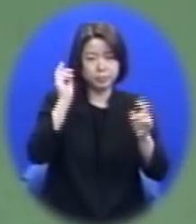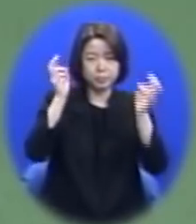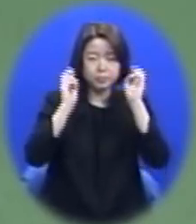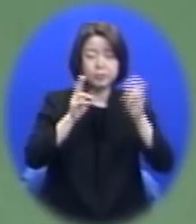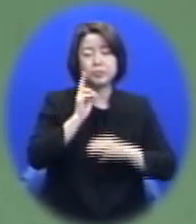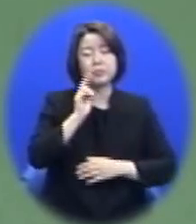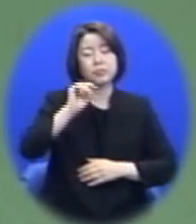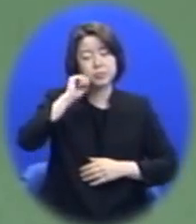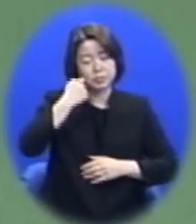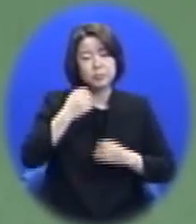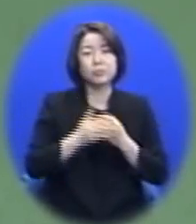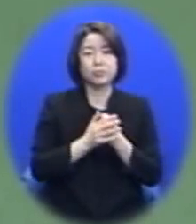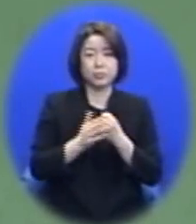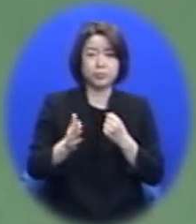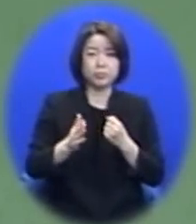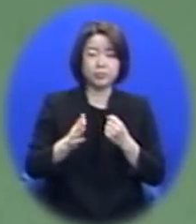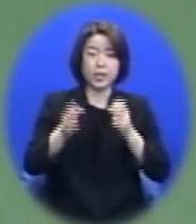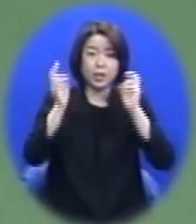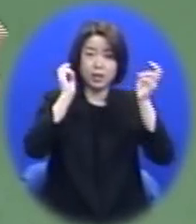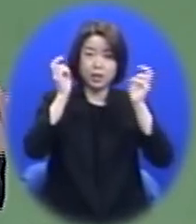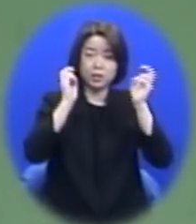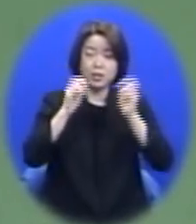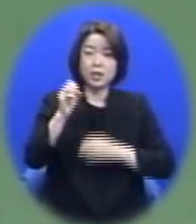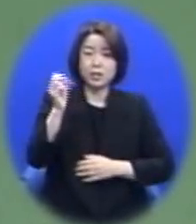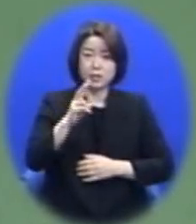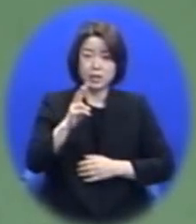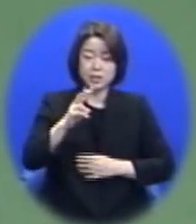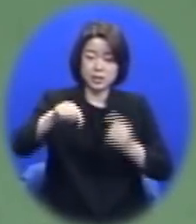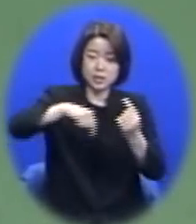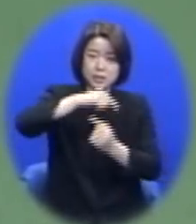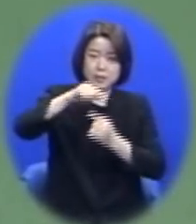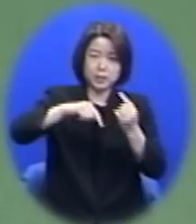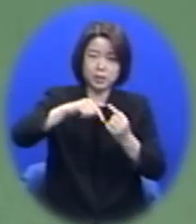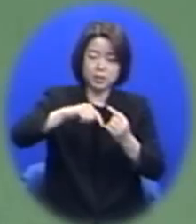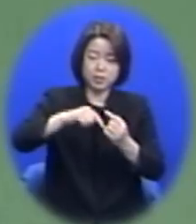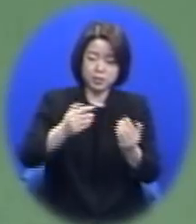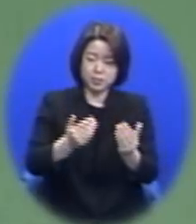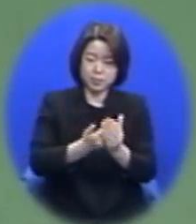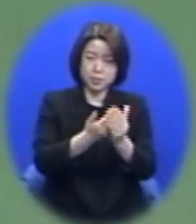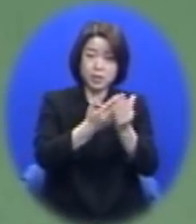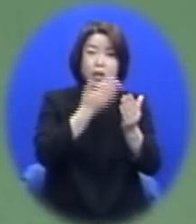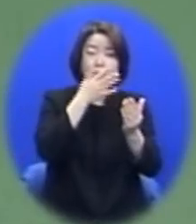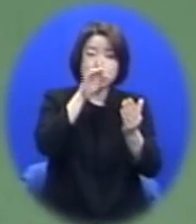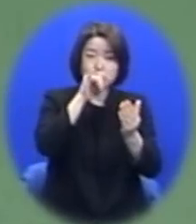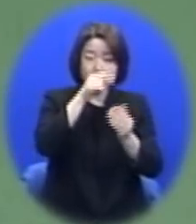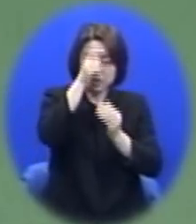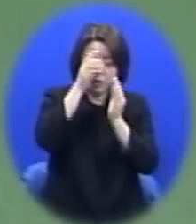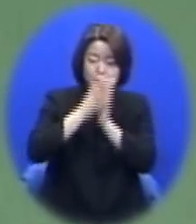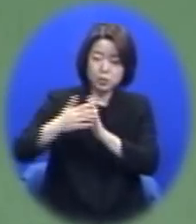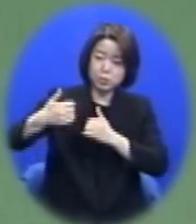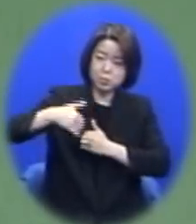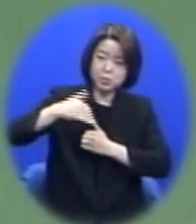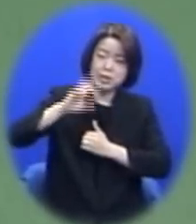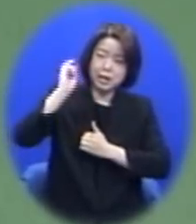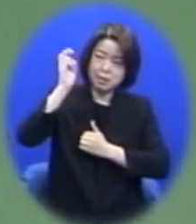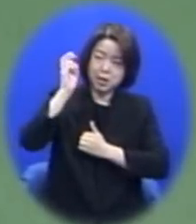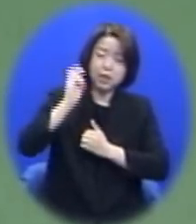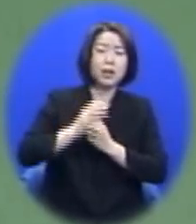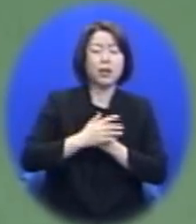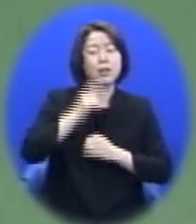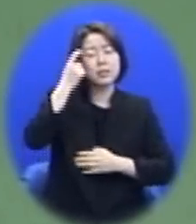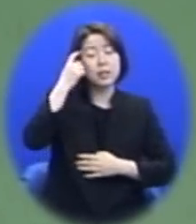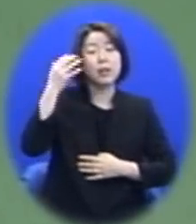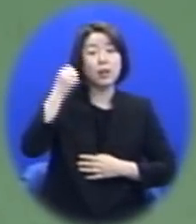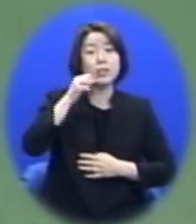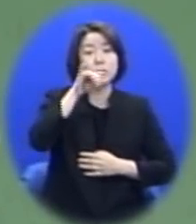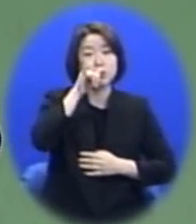어려우니까 회사가 다시 경영 정상화가 되도록 기도 부탁을 하시는 모양이다. 그런 생각이